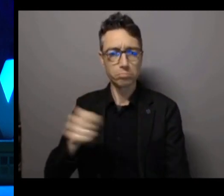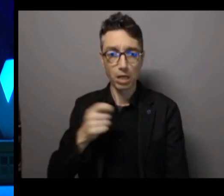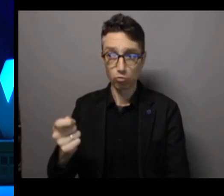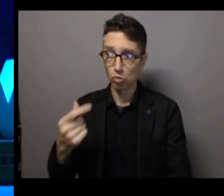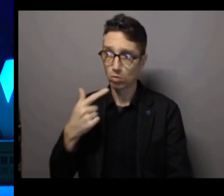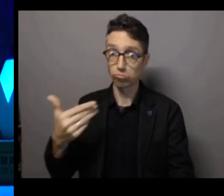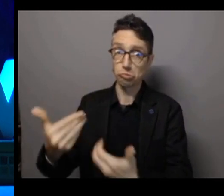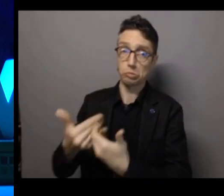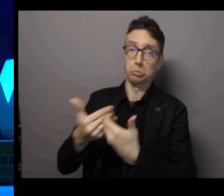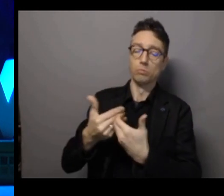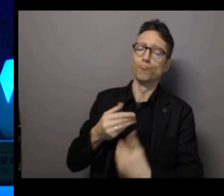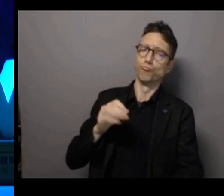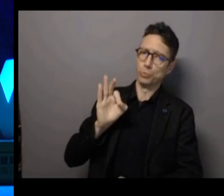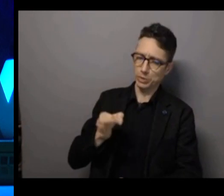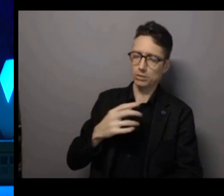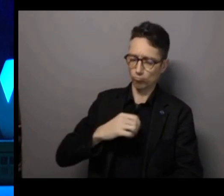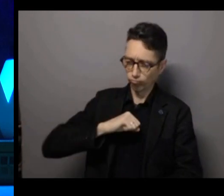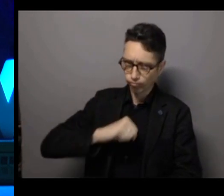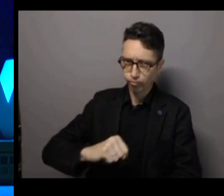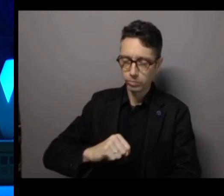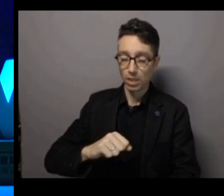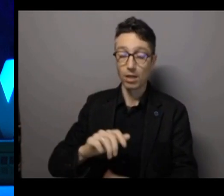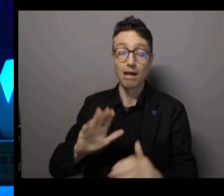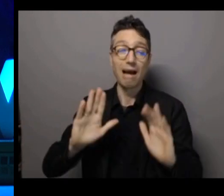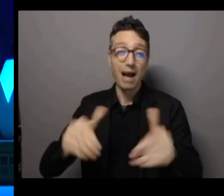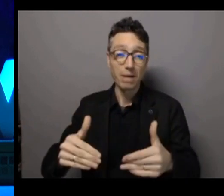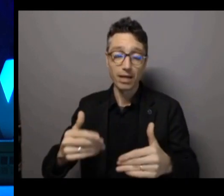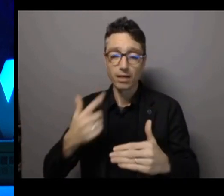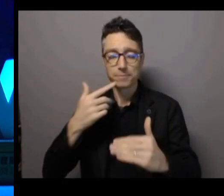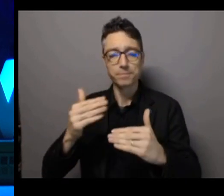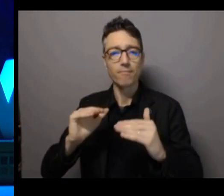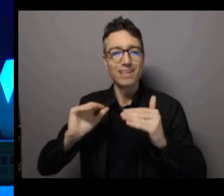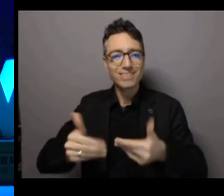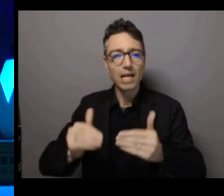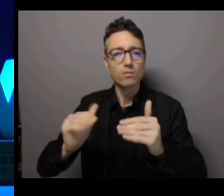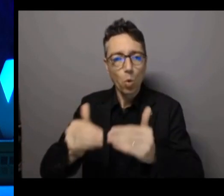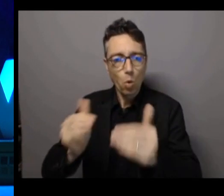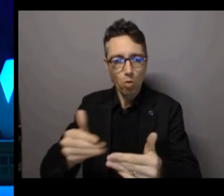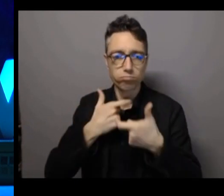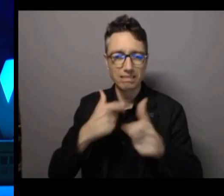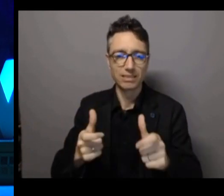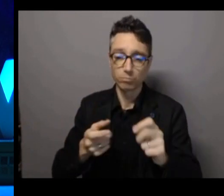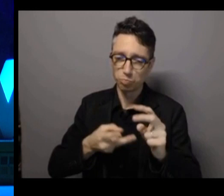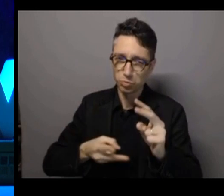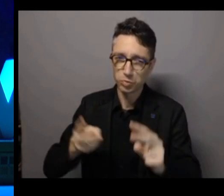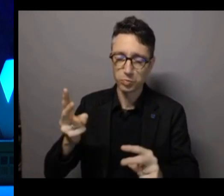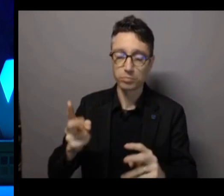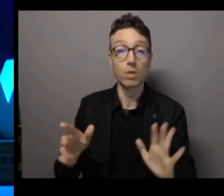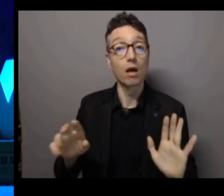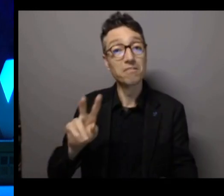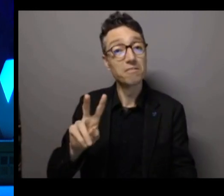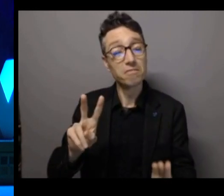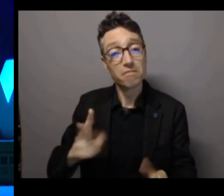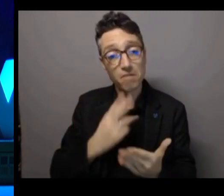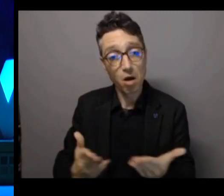faire en sorte qu'il y ait d'autres stations encore accessibles. On a multiplié par 4 le nombre de stations